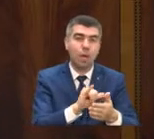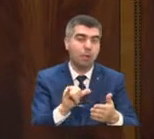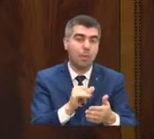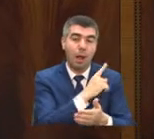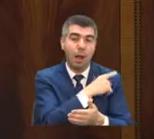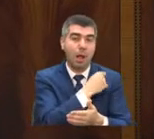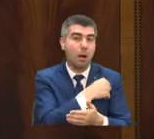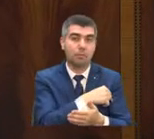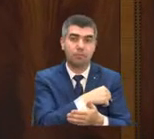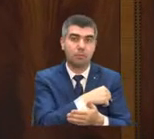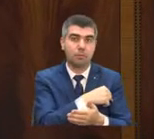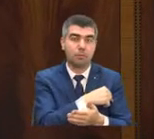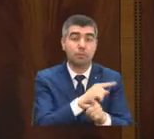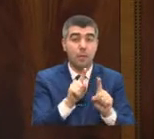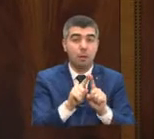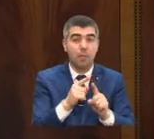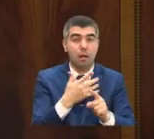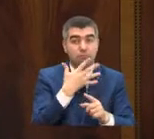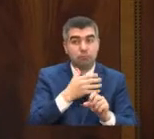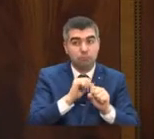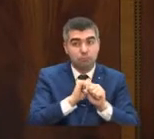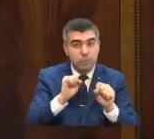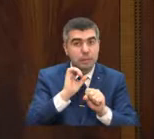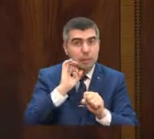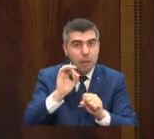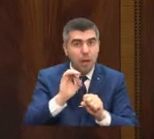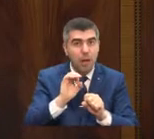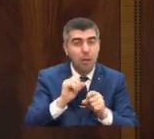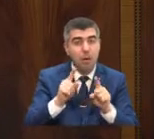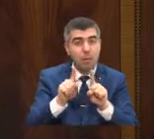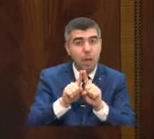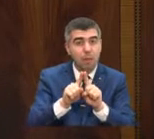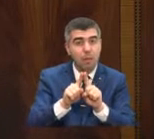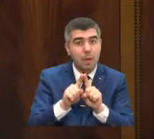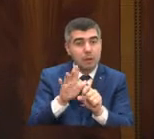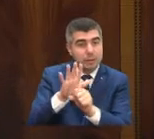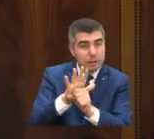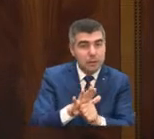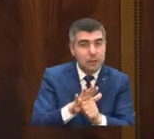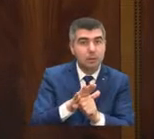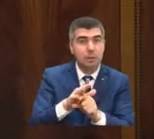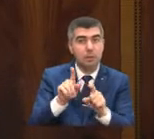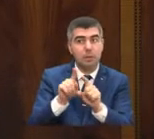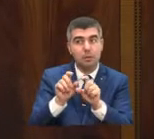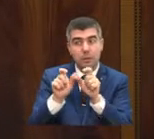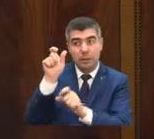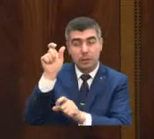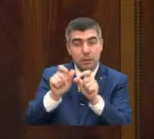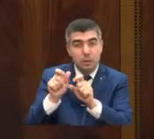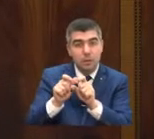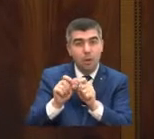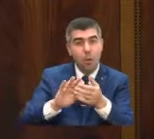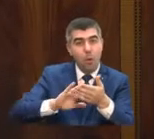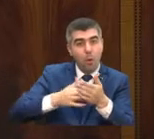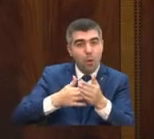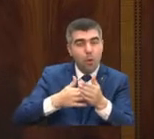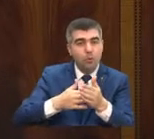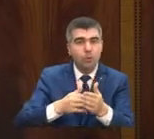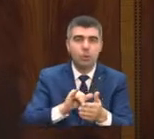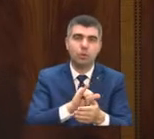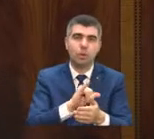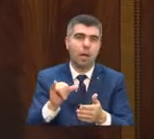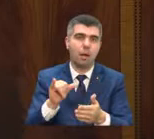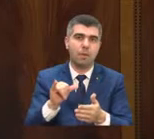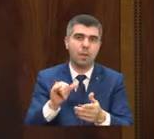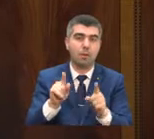فإذا كان هدف الإرهابيين والعدميين هو المس بوحدة مجتمعنا واستقرارنا وأمننا، فإننا نعتبر أن واقعة